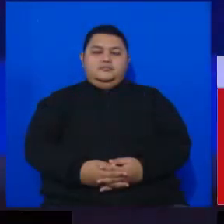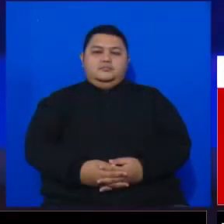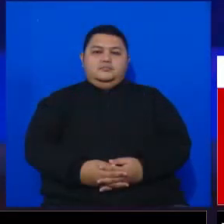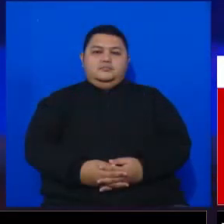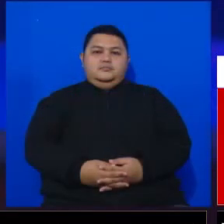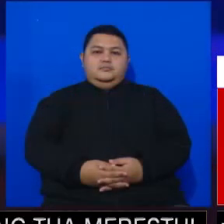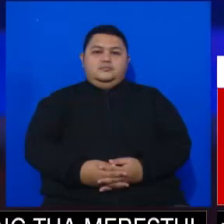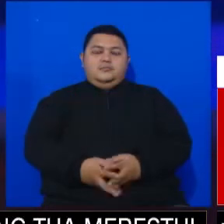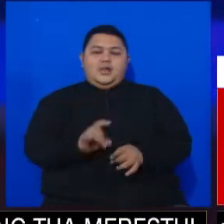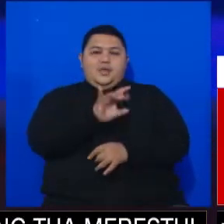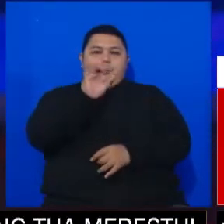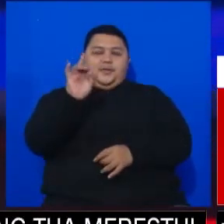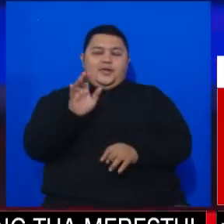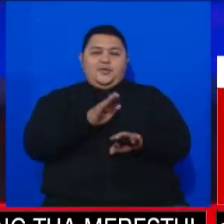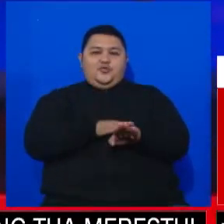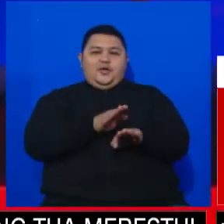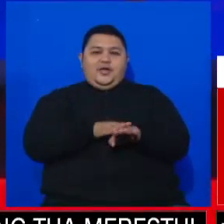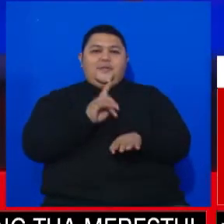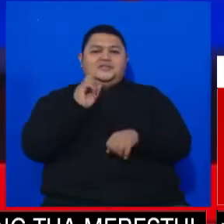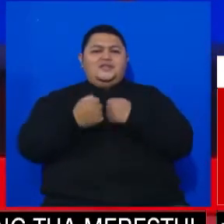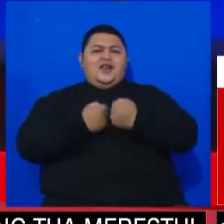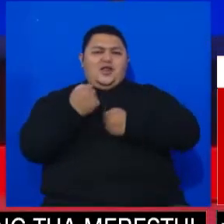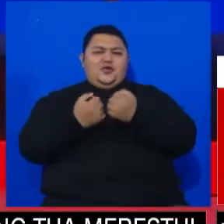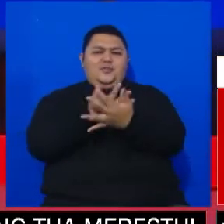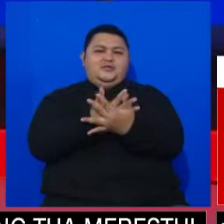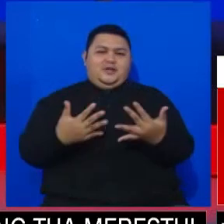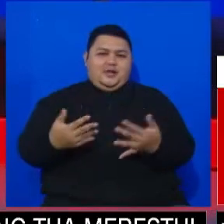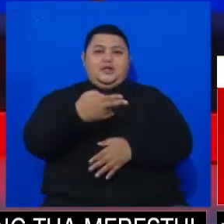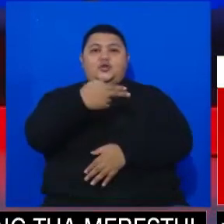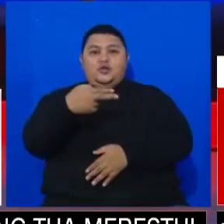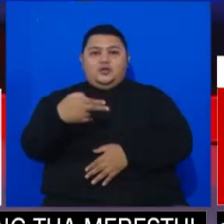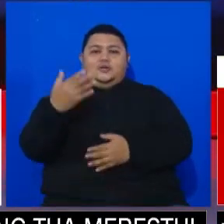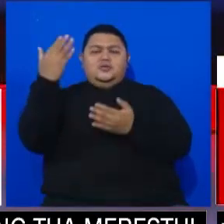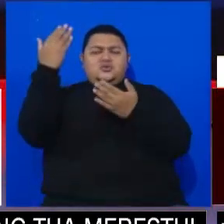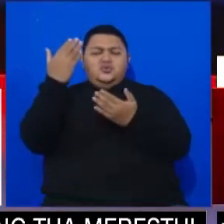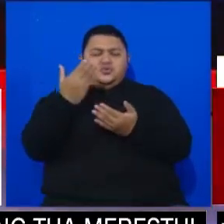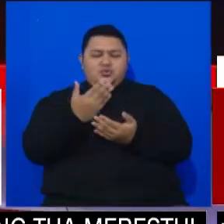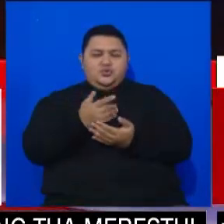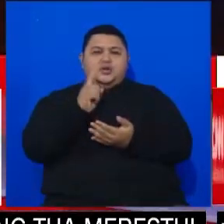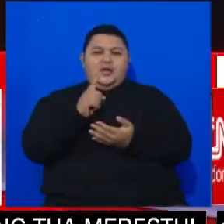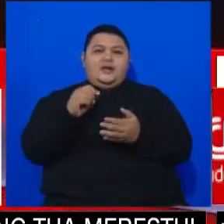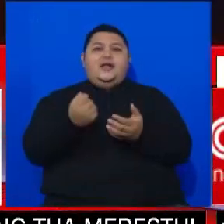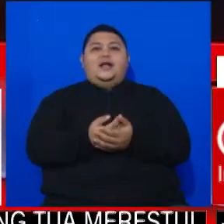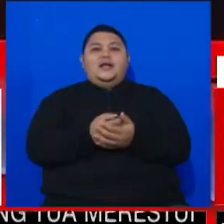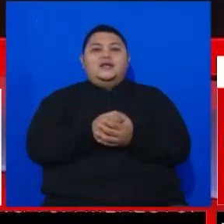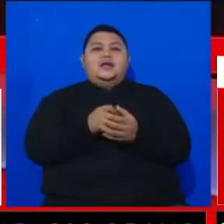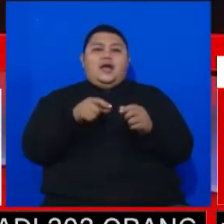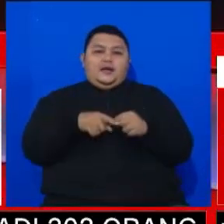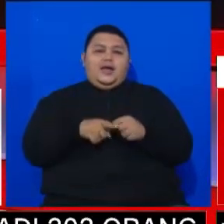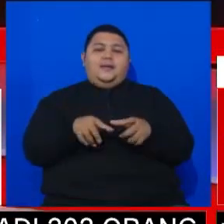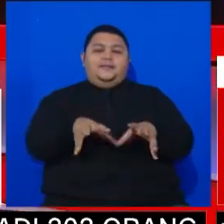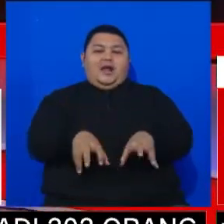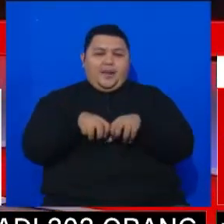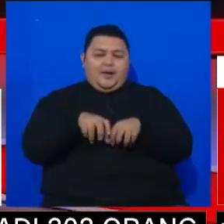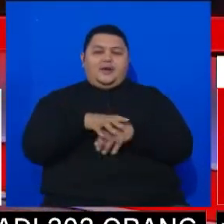Ya, pemirsa, berbagai tradisi masih dilakukan masyarakat Indonesia sebagai bentuk syukur terhadap hasil bumi. Di Demak misalnya, ada